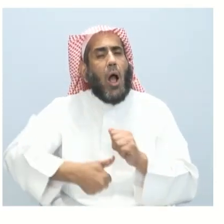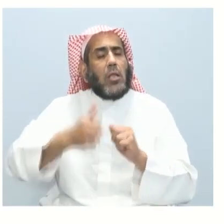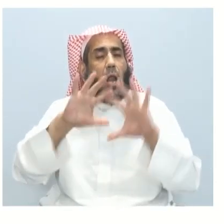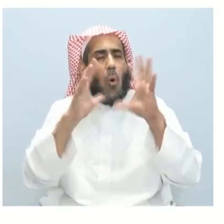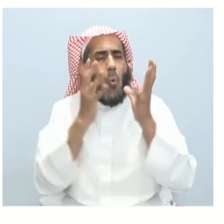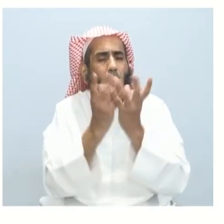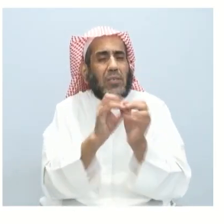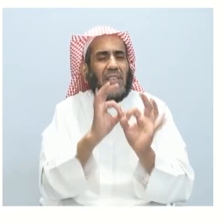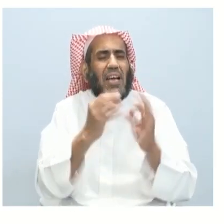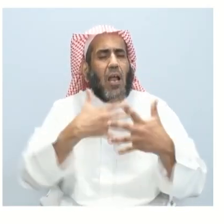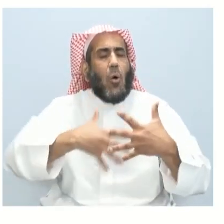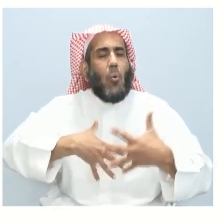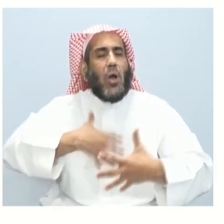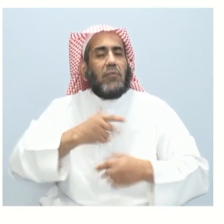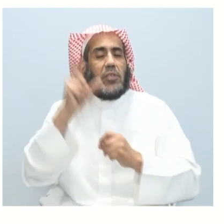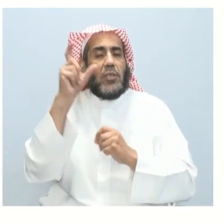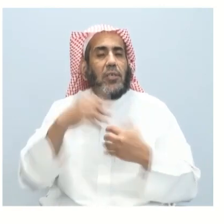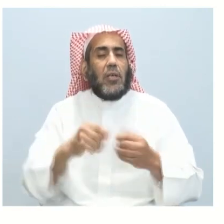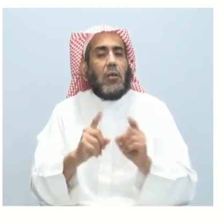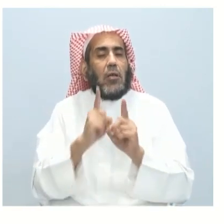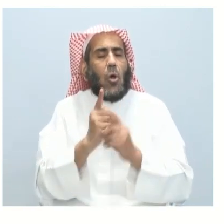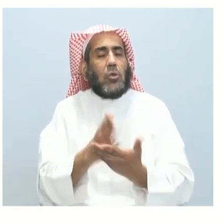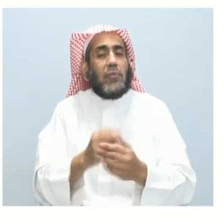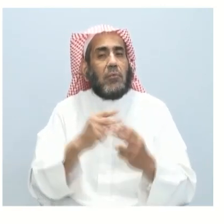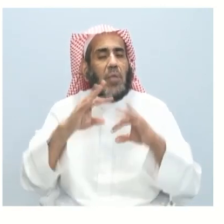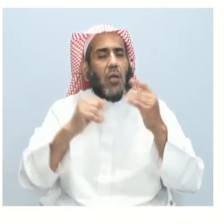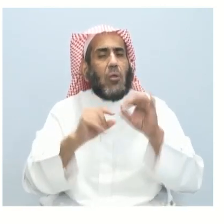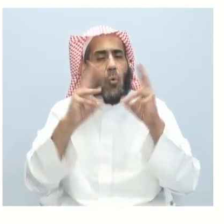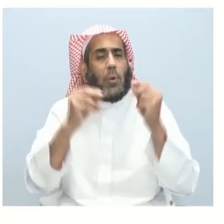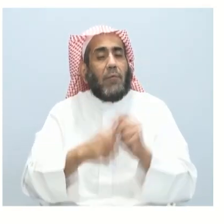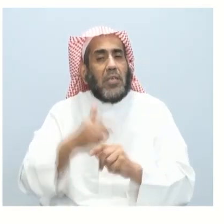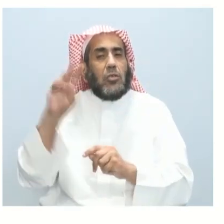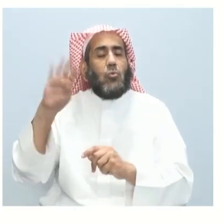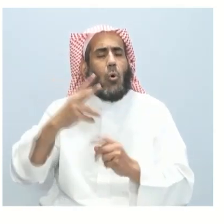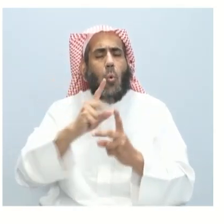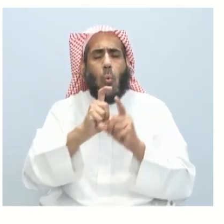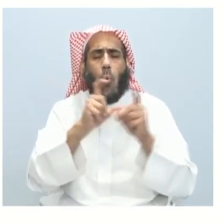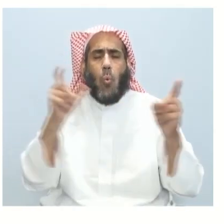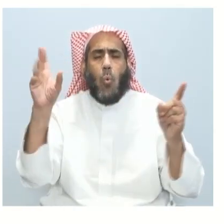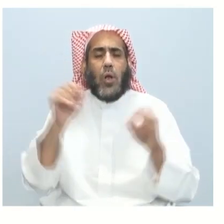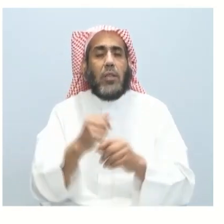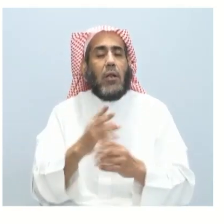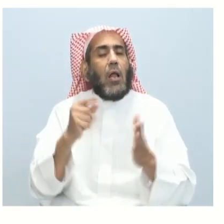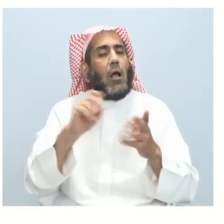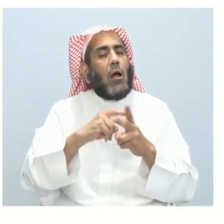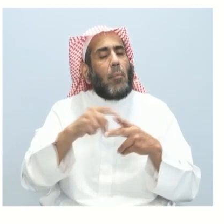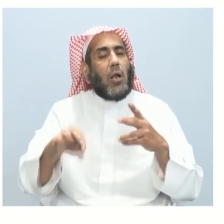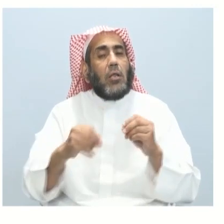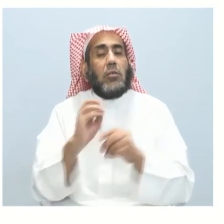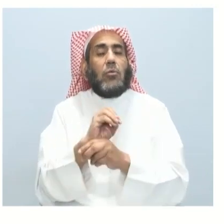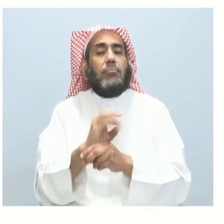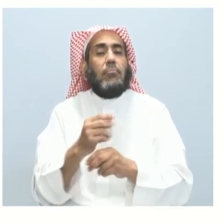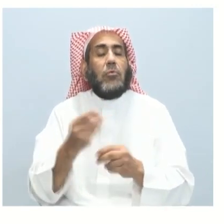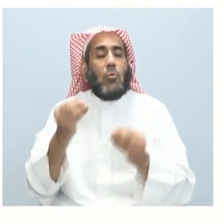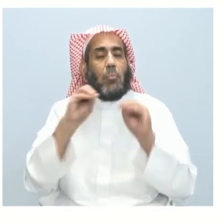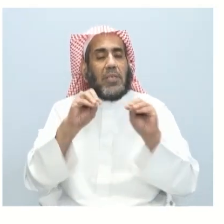وصف ادق الاحوال النفسيه للشاعر الذي يخلص في ابداعه وتهذيبه وقد برع فيه شعراء كثر في اغلب الاغراض التي سنذكرها